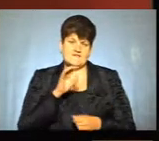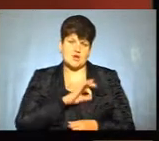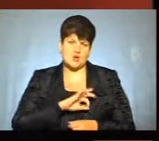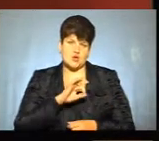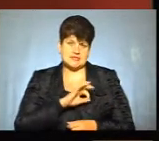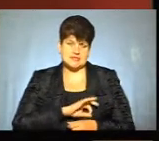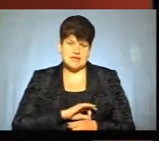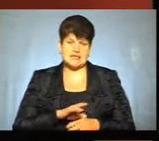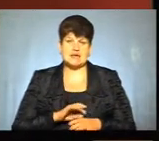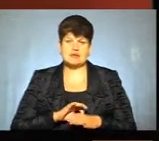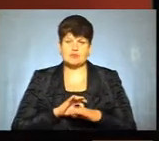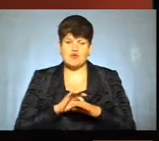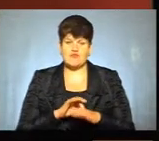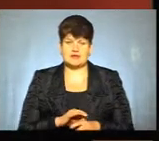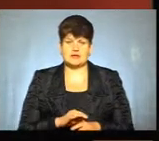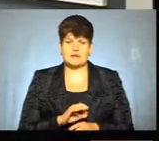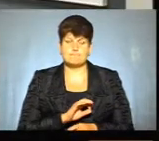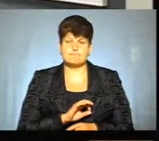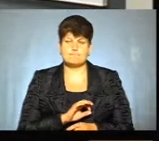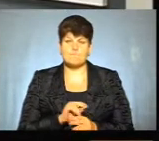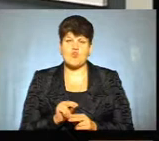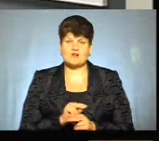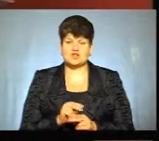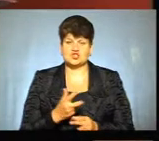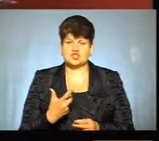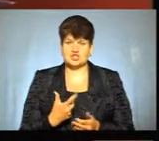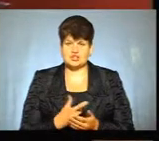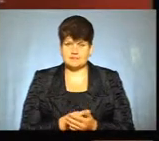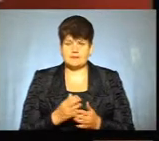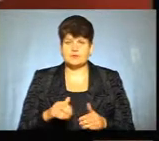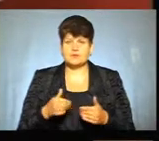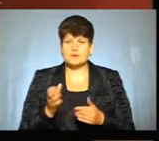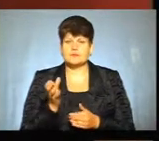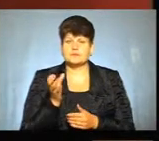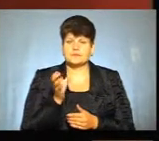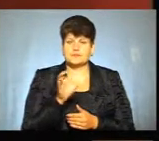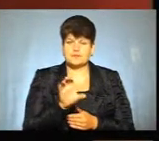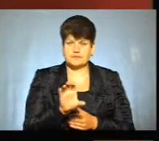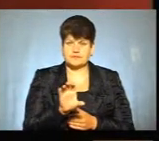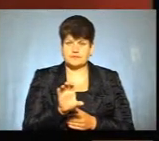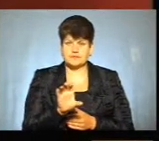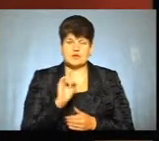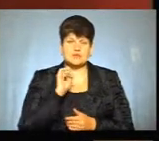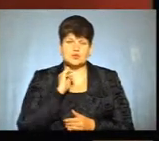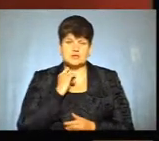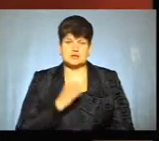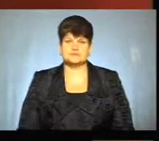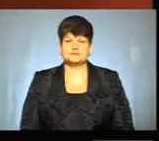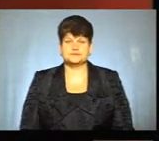використання і проведення профілактичних щеплень. Зараз пропоную переглянути сюжет наших колег з Луцька.